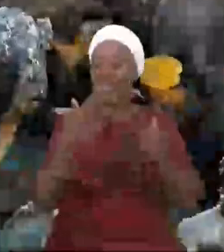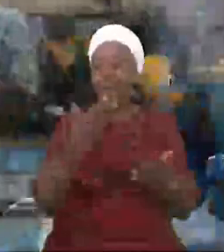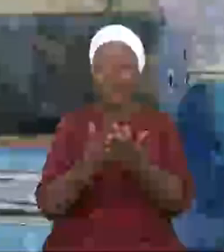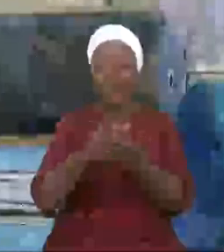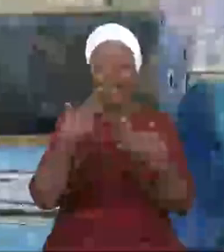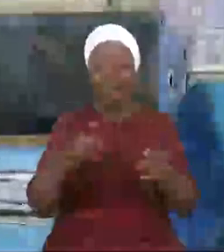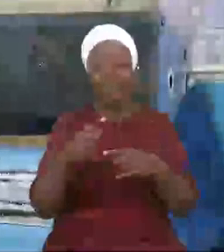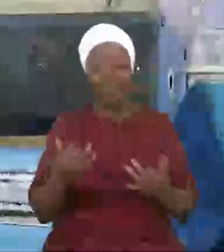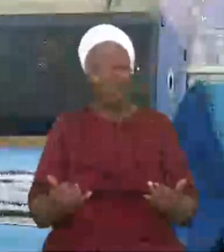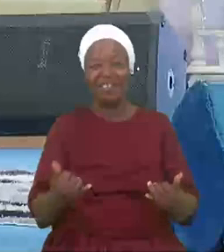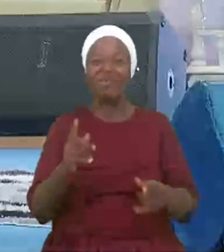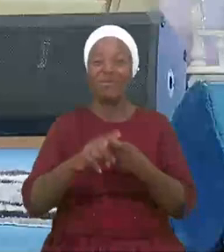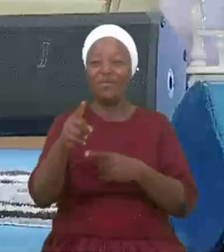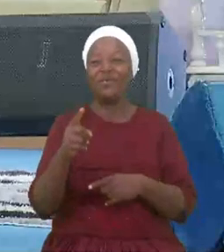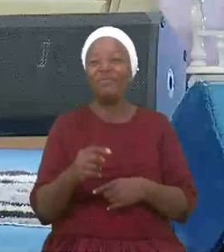Dieu